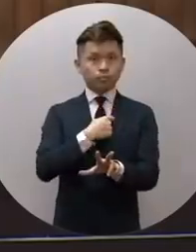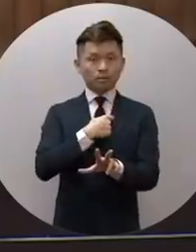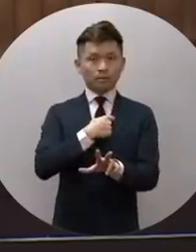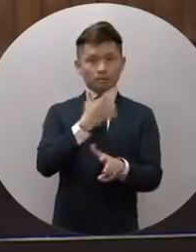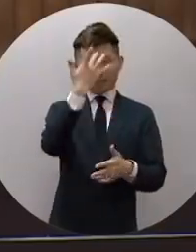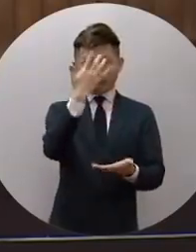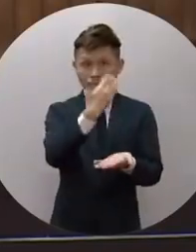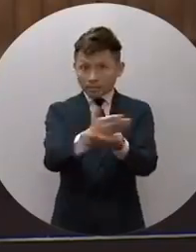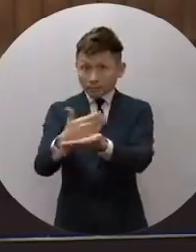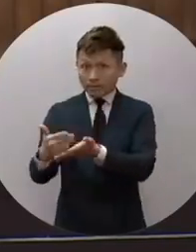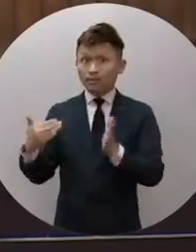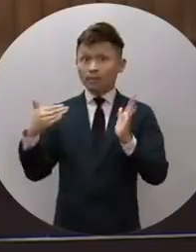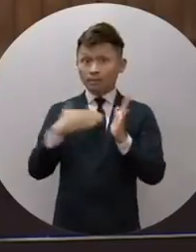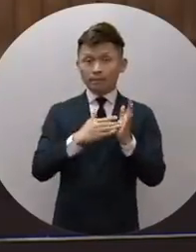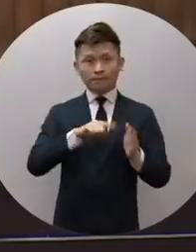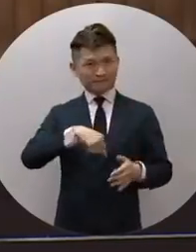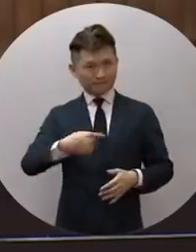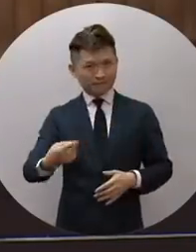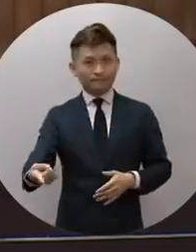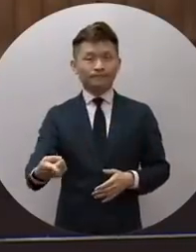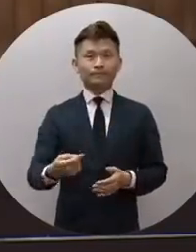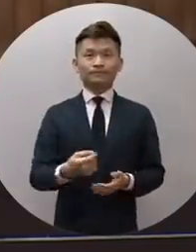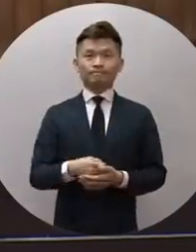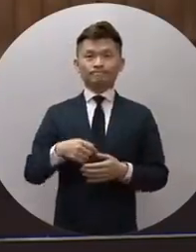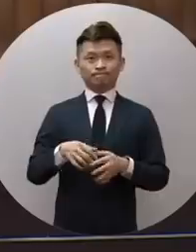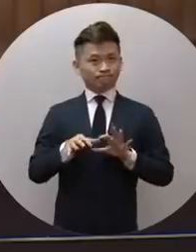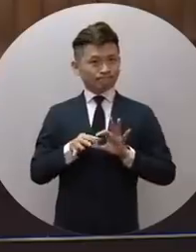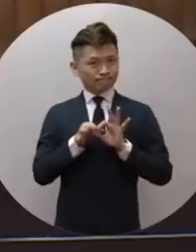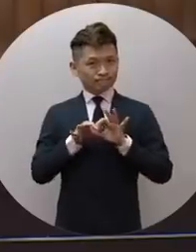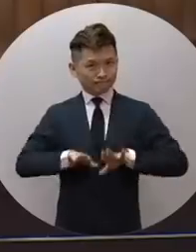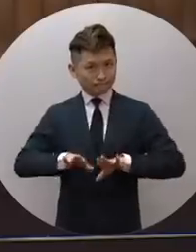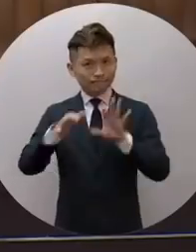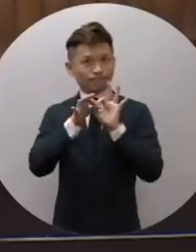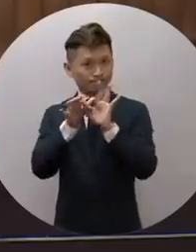决之后，我们才能全心全力地向前走。